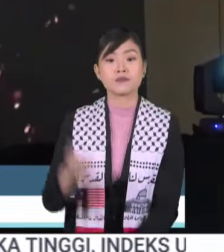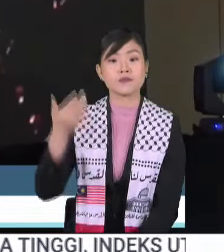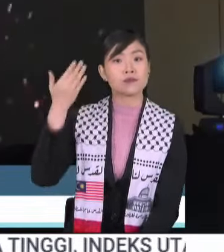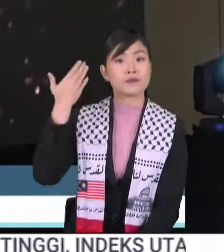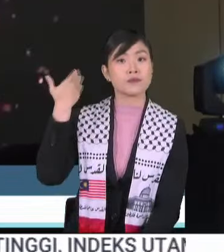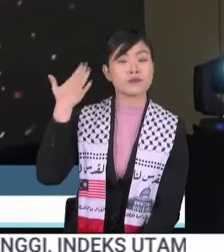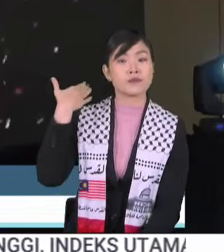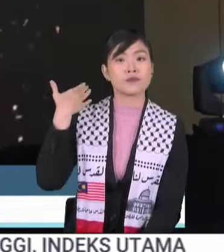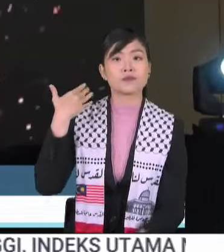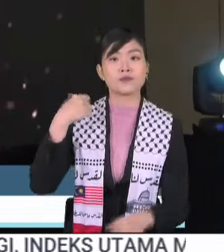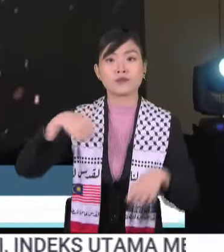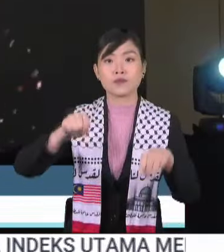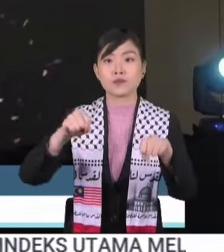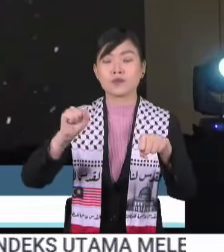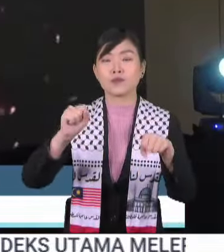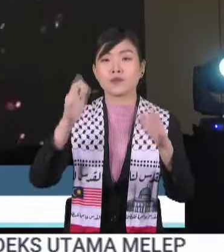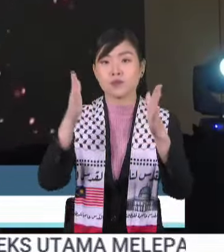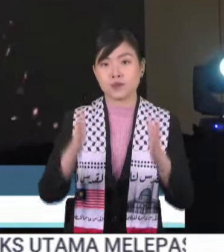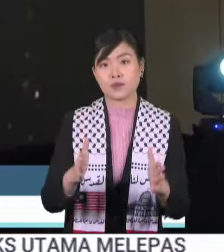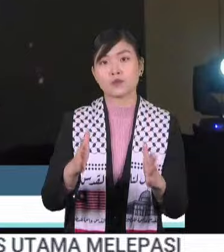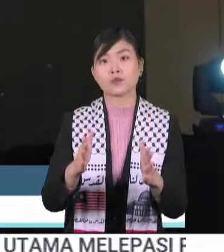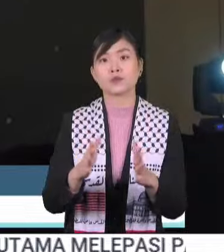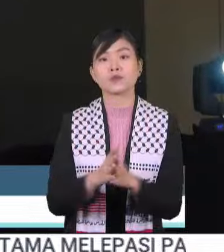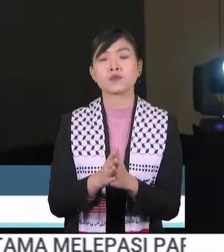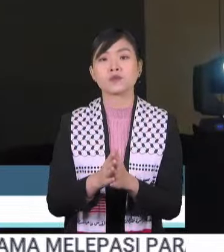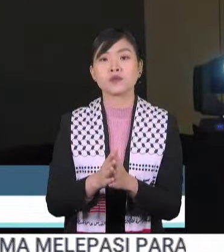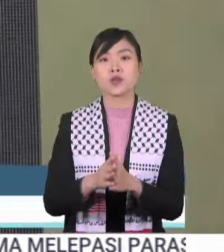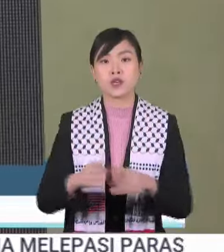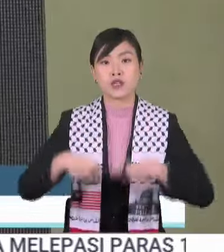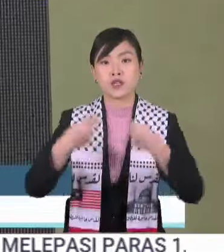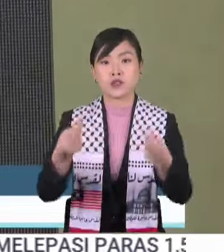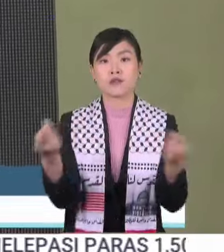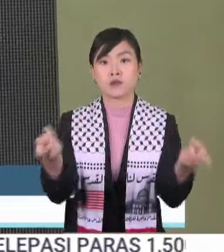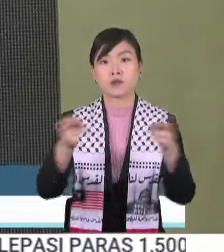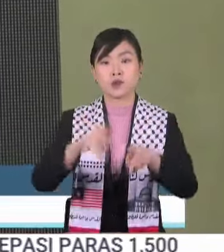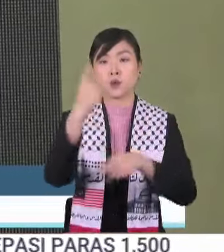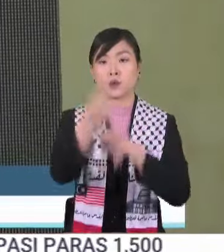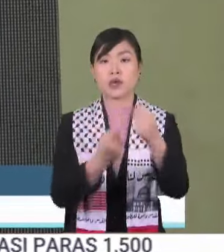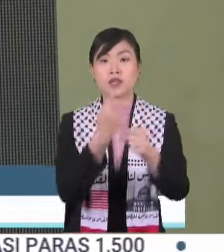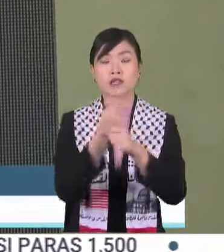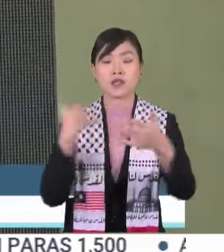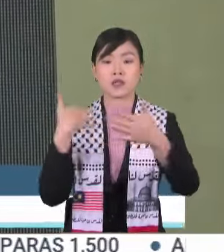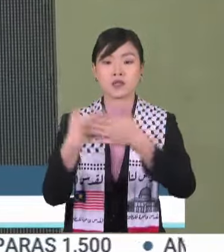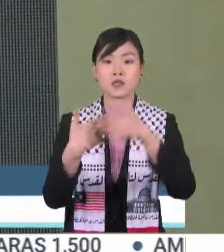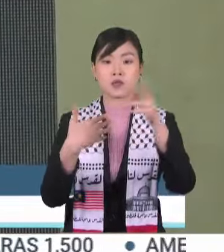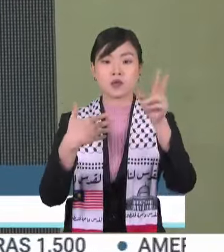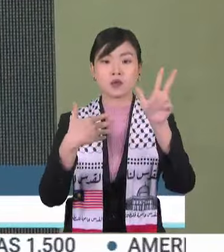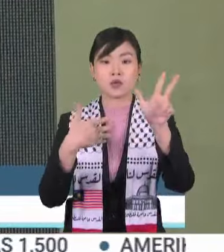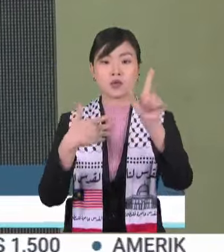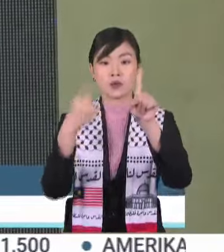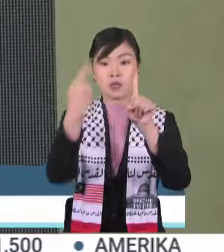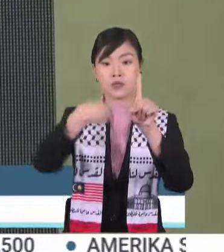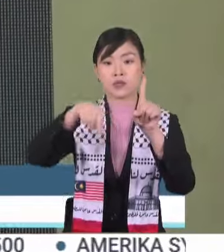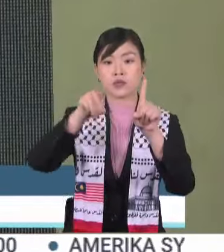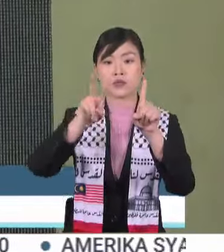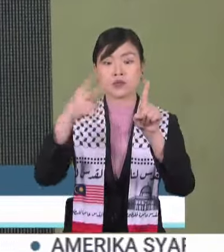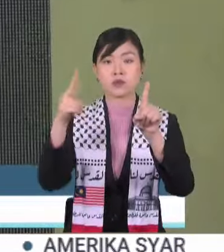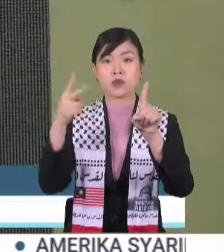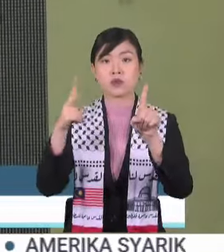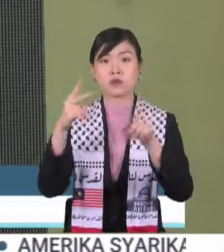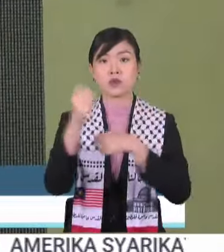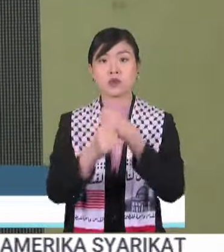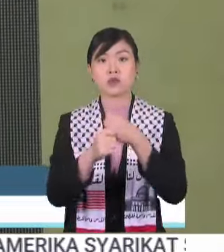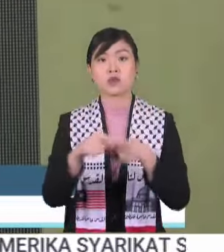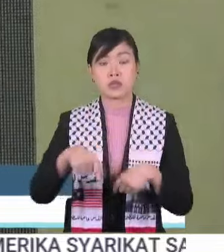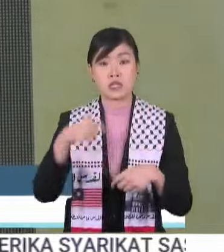bekas pelumba Sapura cycling team TSC itu diberikan kontrak setahun sehingga 31 disember 2024 untuk membantu